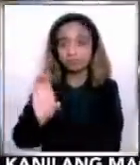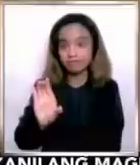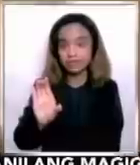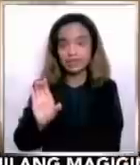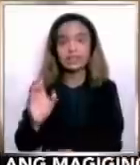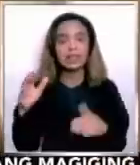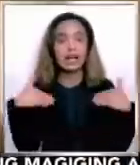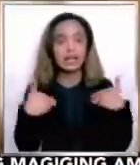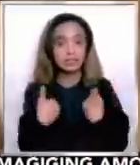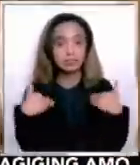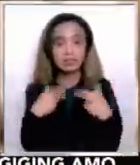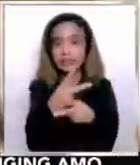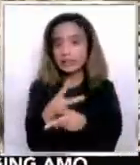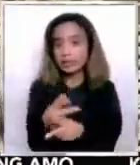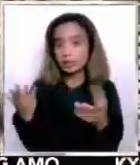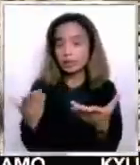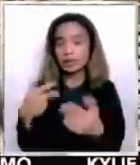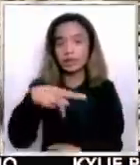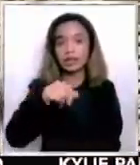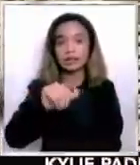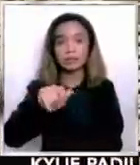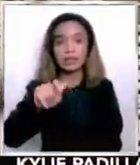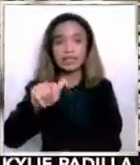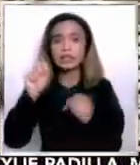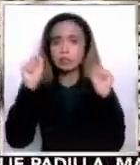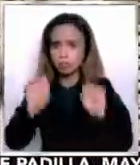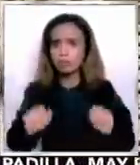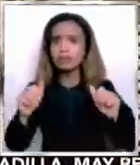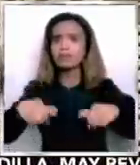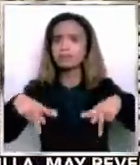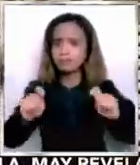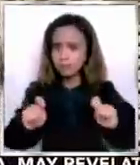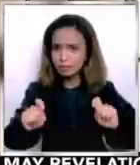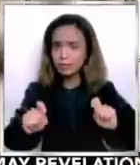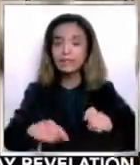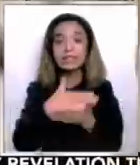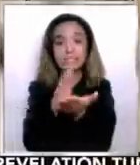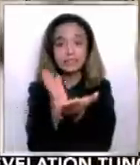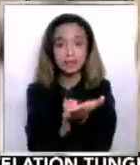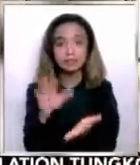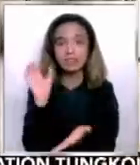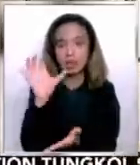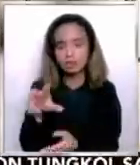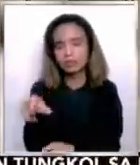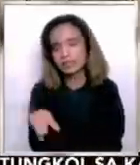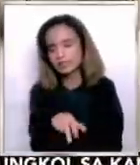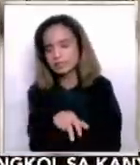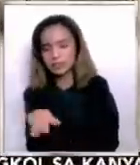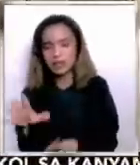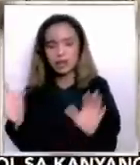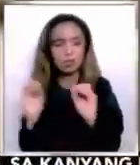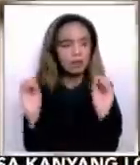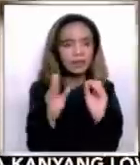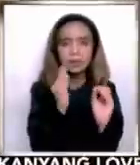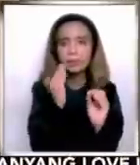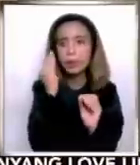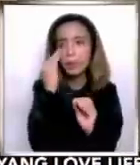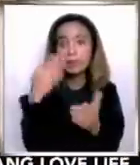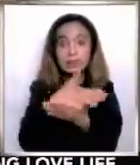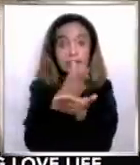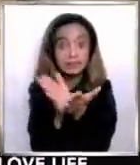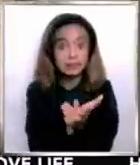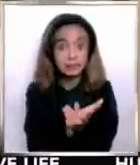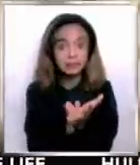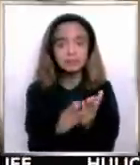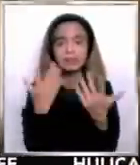Center sa Payatas na pwedeng ampunin. Ilan sa kanila ang mga asong pag-alagala at walang matirhan. Ang ilan namay na iligtas